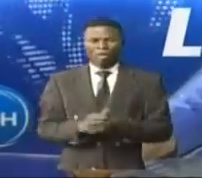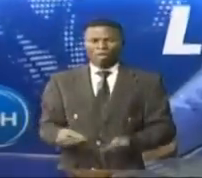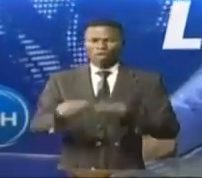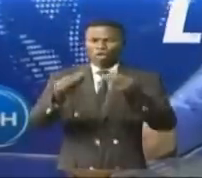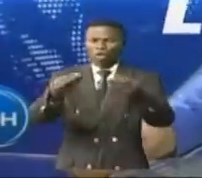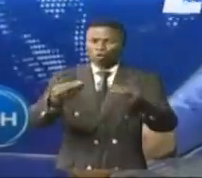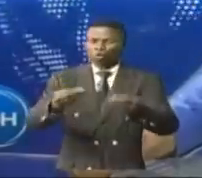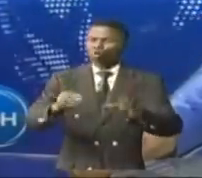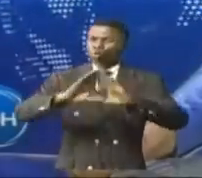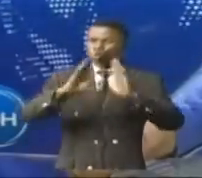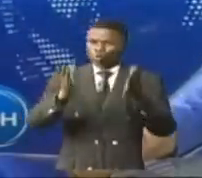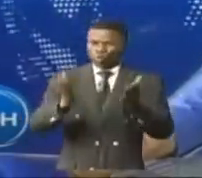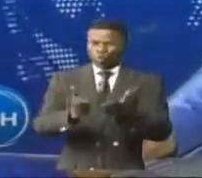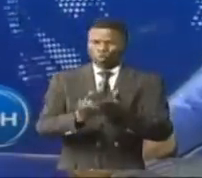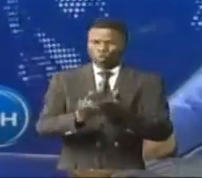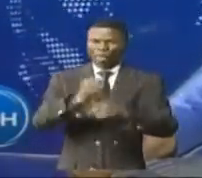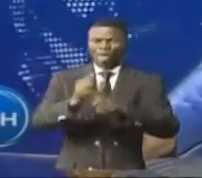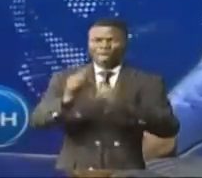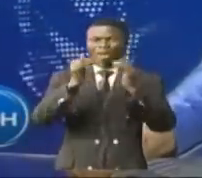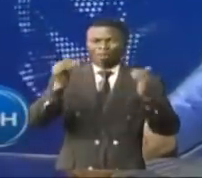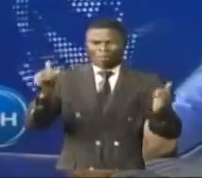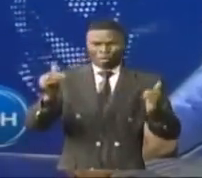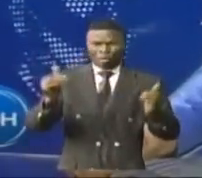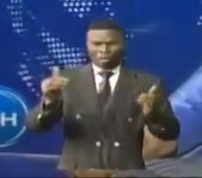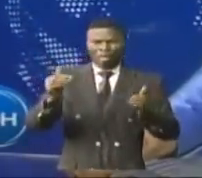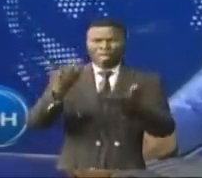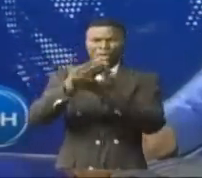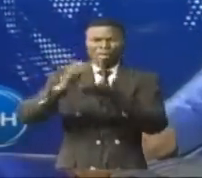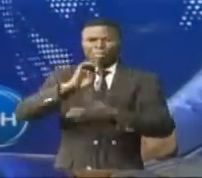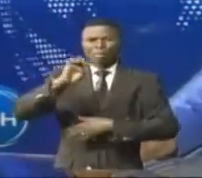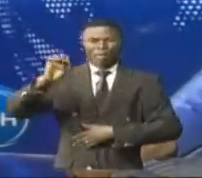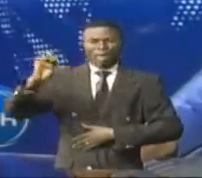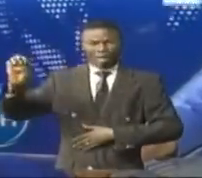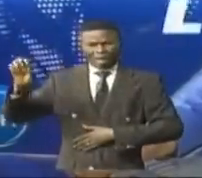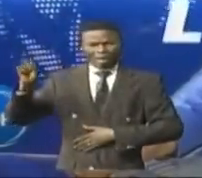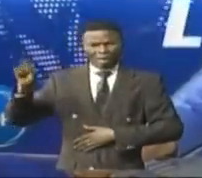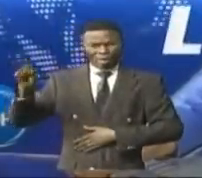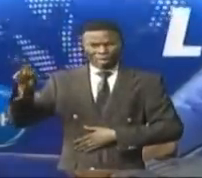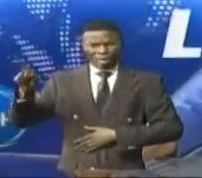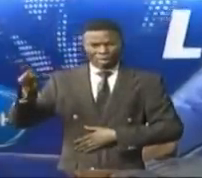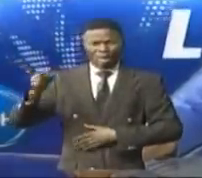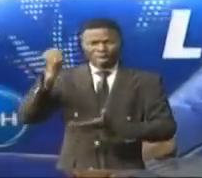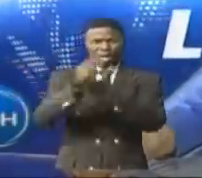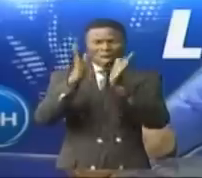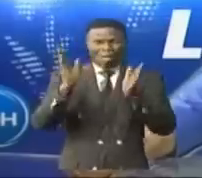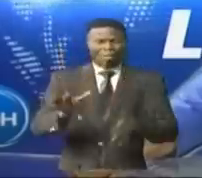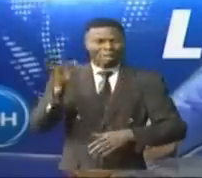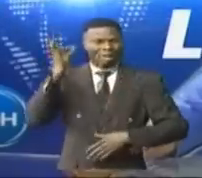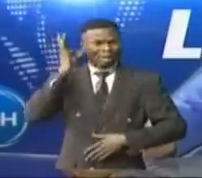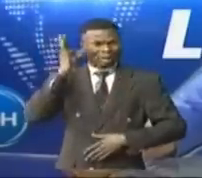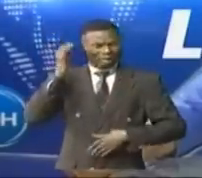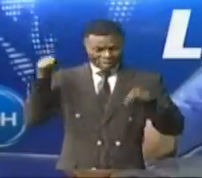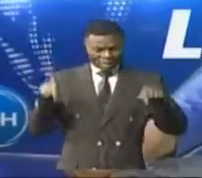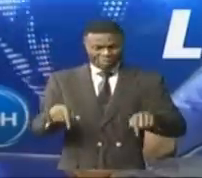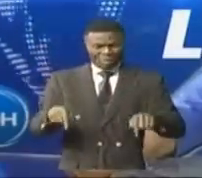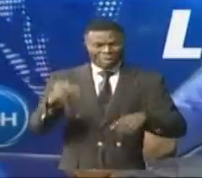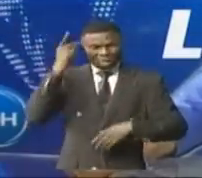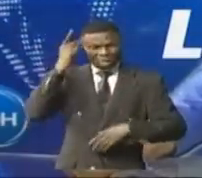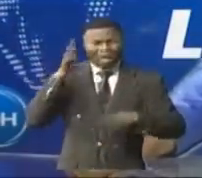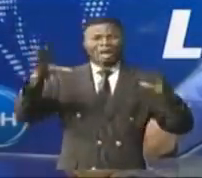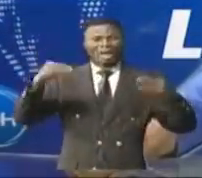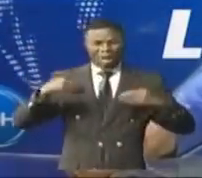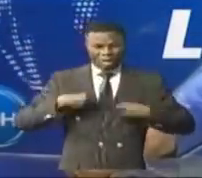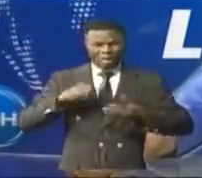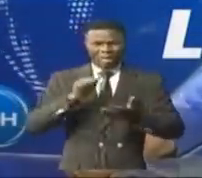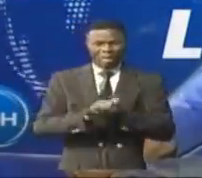en œuvre pour un rétablissement de la paix dans sa partie orientale. Son ambassadeur accrédité à Kinshasa l'a affirmé